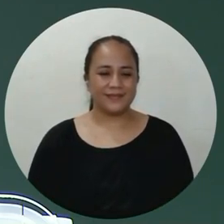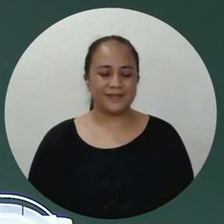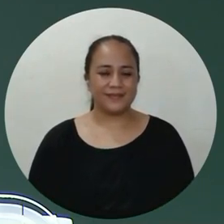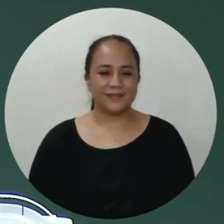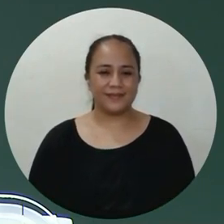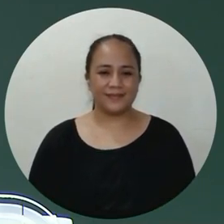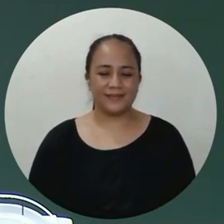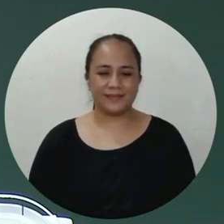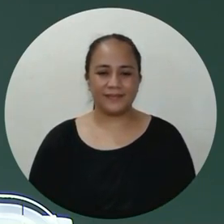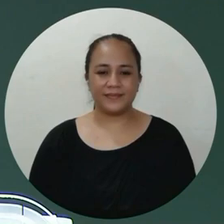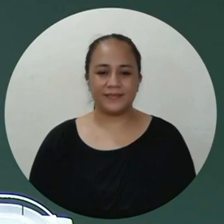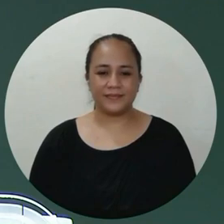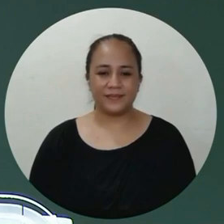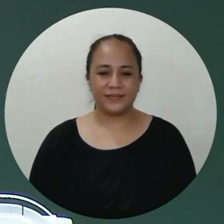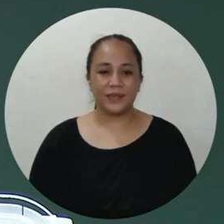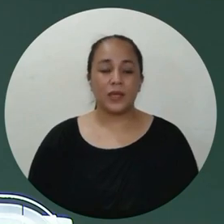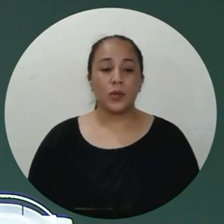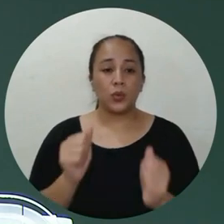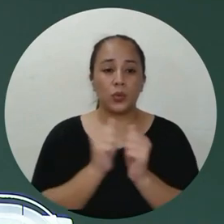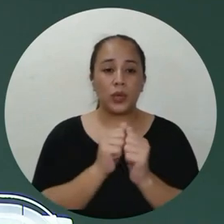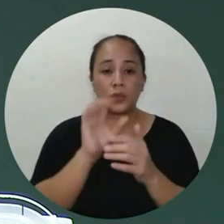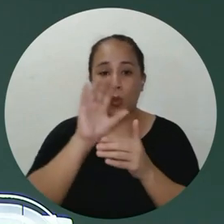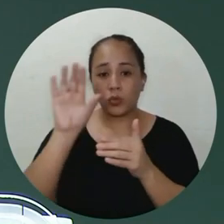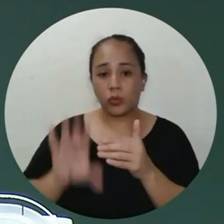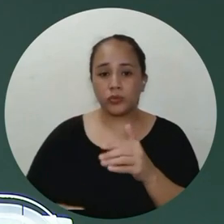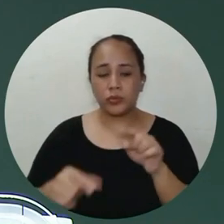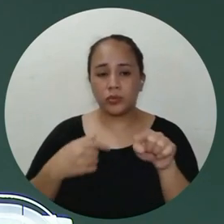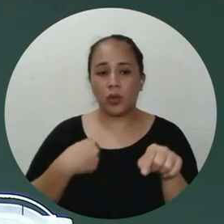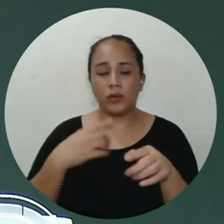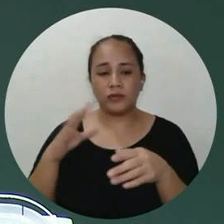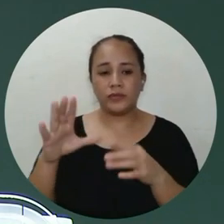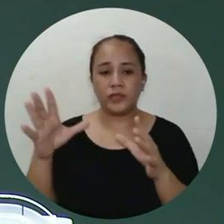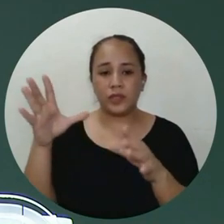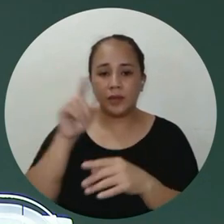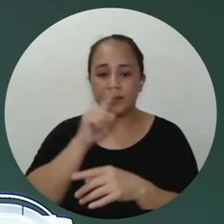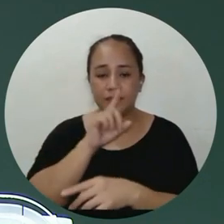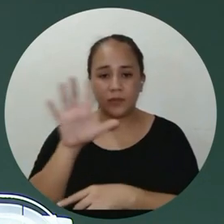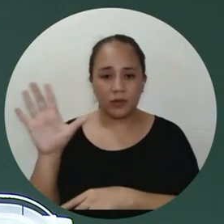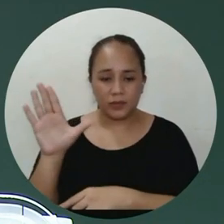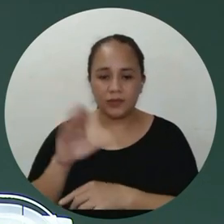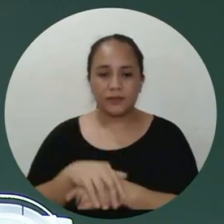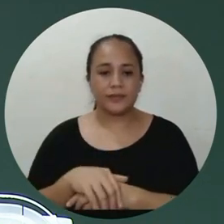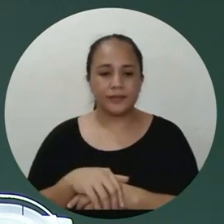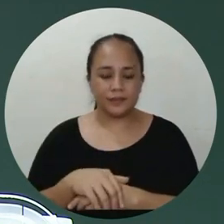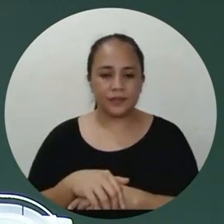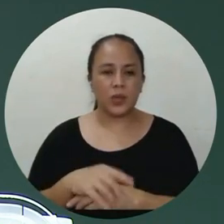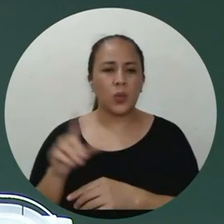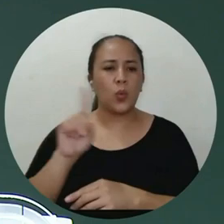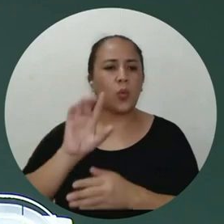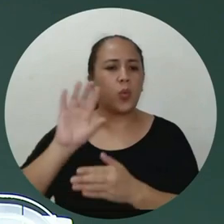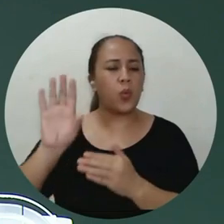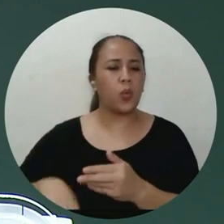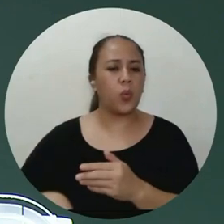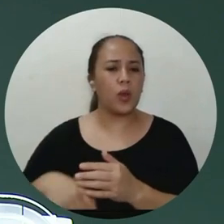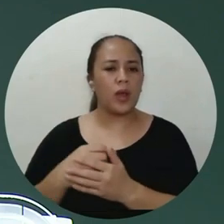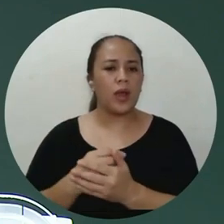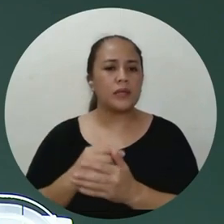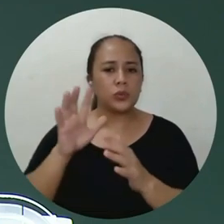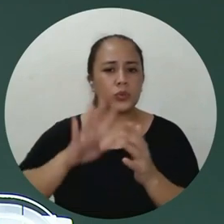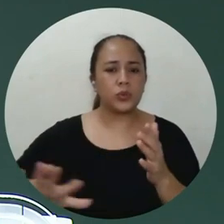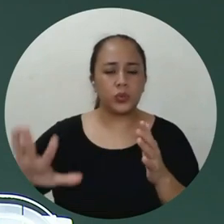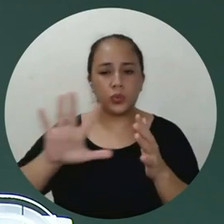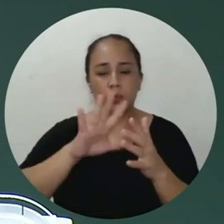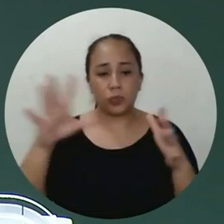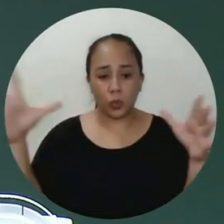결론이 뭐예요? 결론. What is the conclusion of the covenant? 성경 전체 결론이 뭐예요? What is the conclusion of the entire Bible?